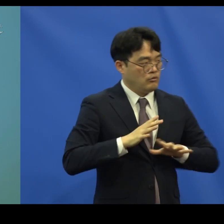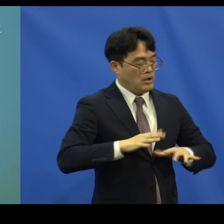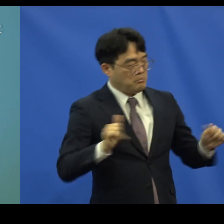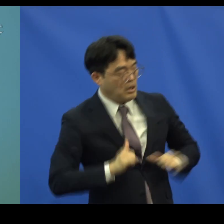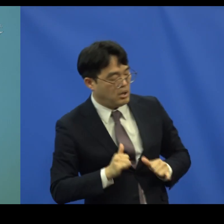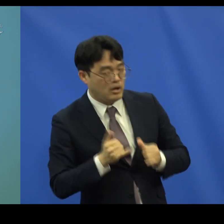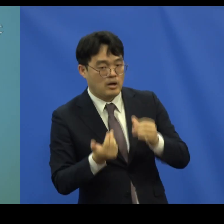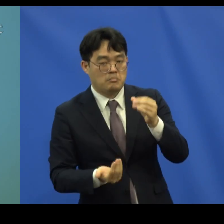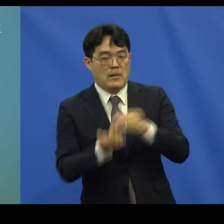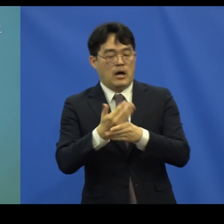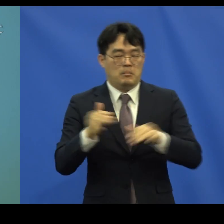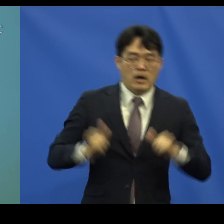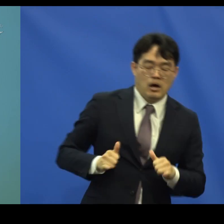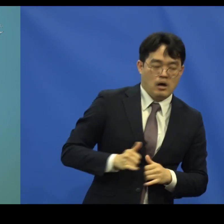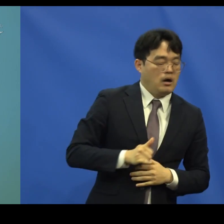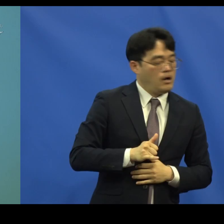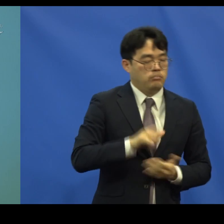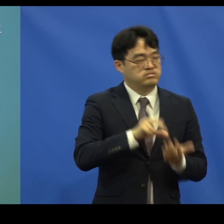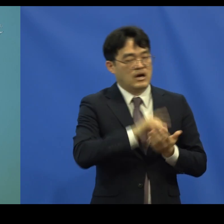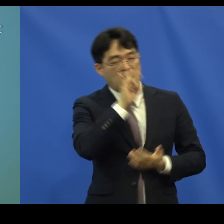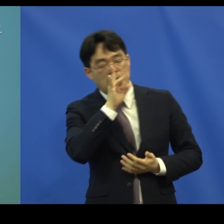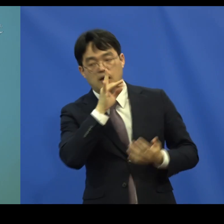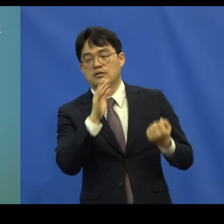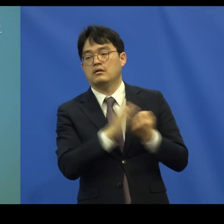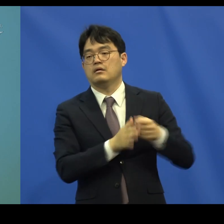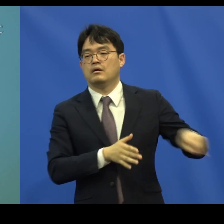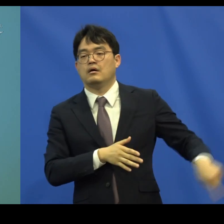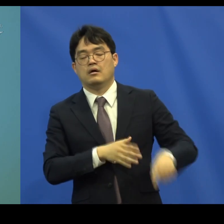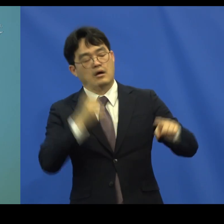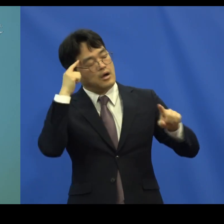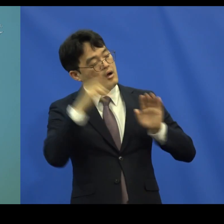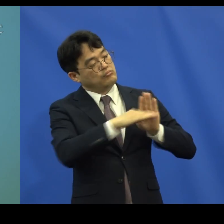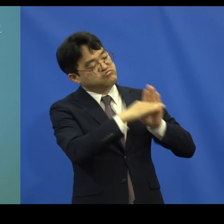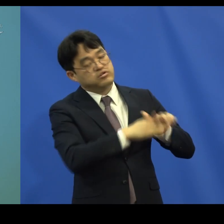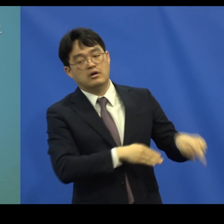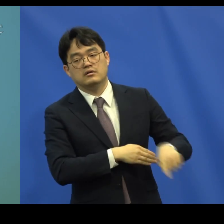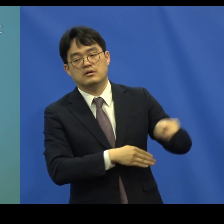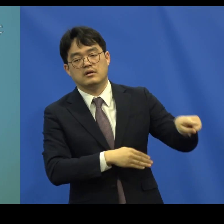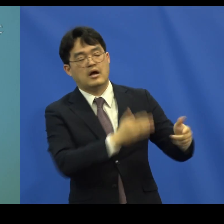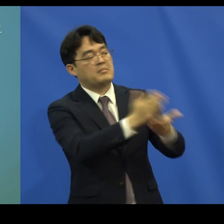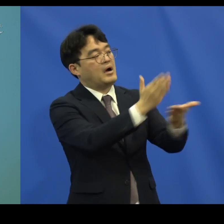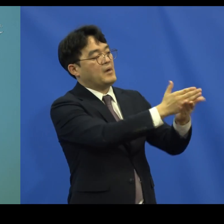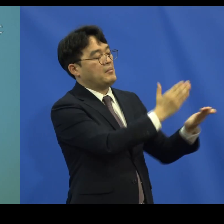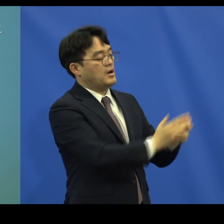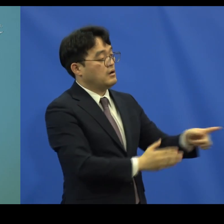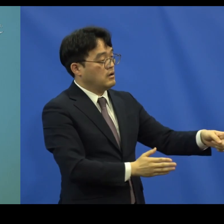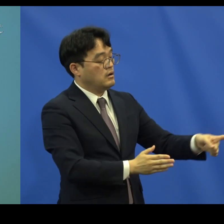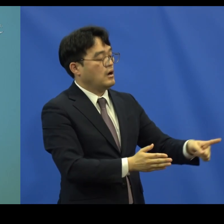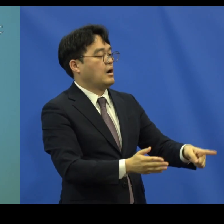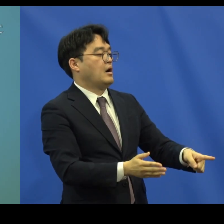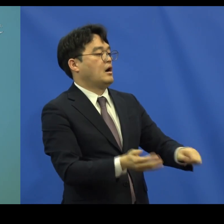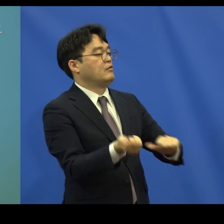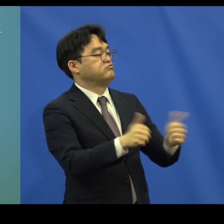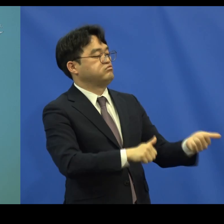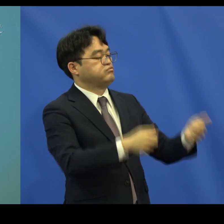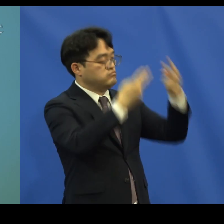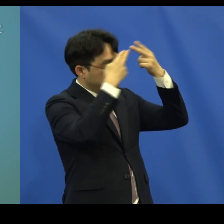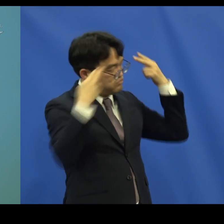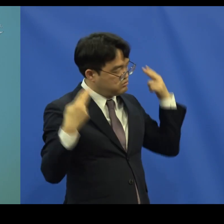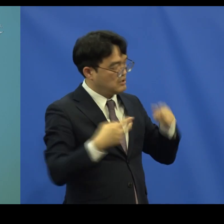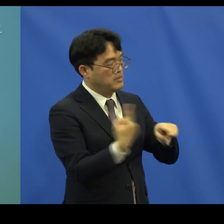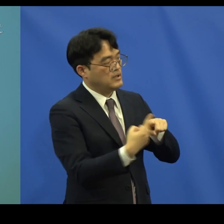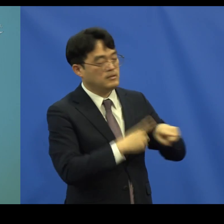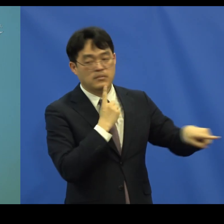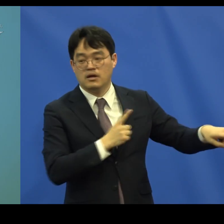나라를 위해서 우리에게 주어진 것을 적극적으로, 긍정적으로, 보다 더 창의적으로 사용하고자 하는 그 믿음의